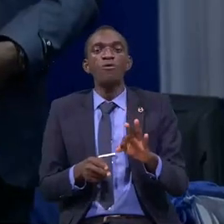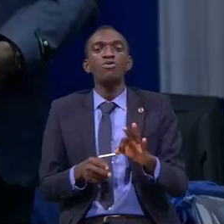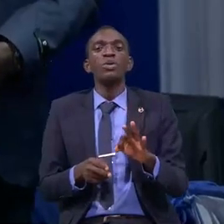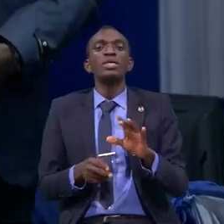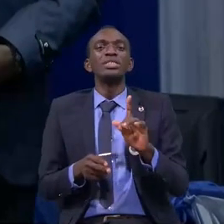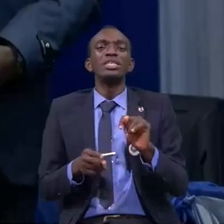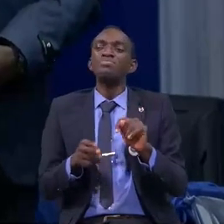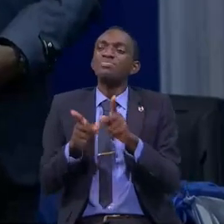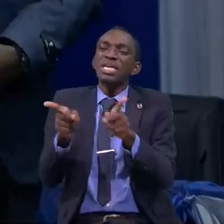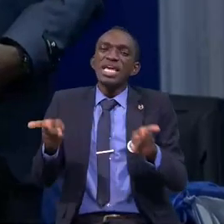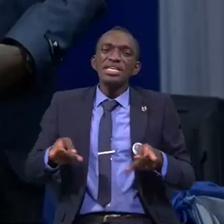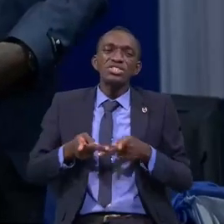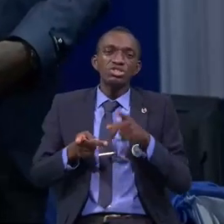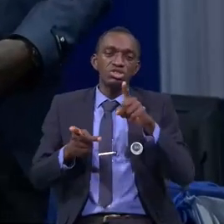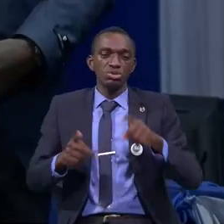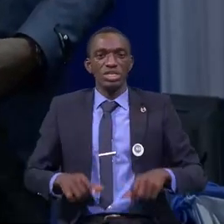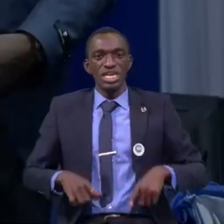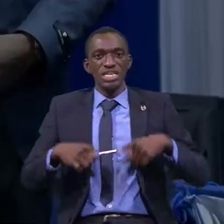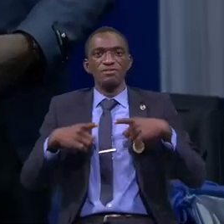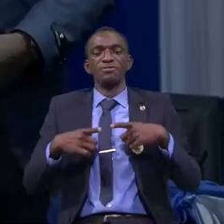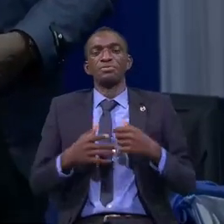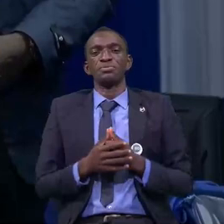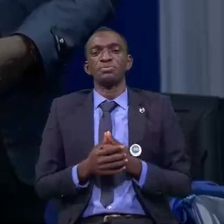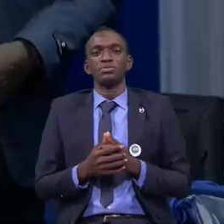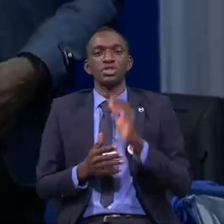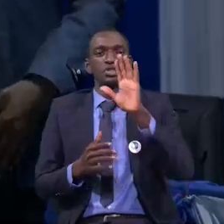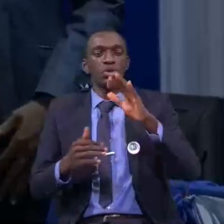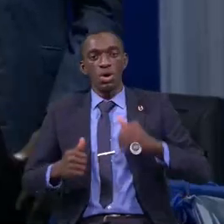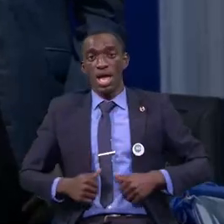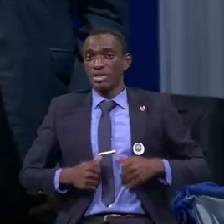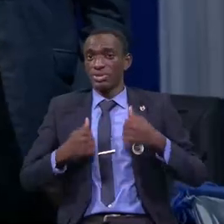Donc, donnez le nom de l'adresse du quartier où vous êtes.